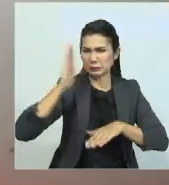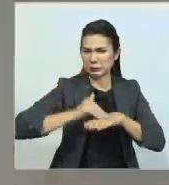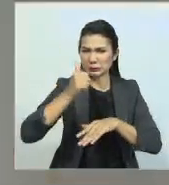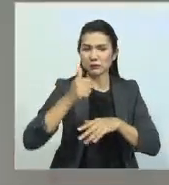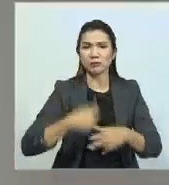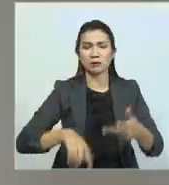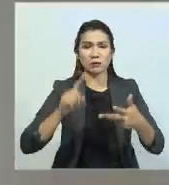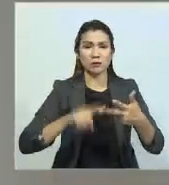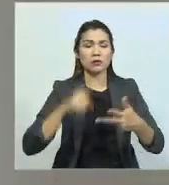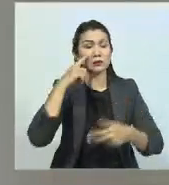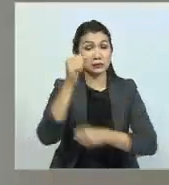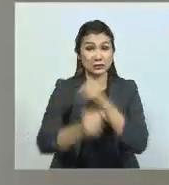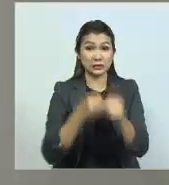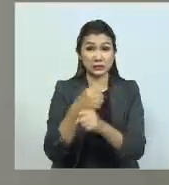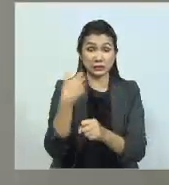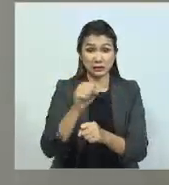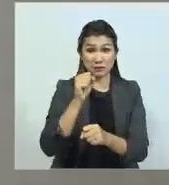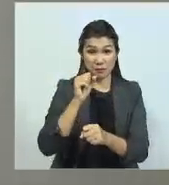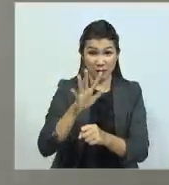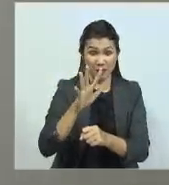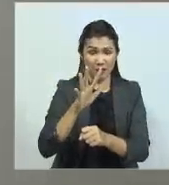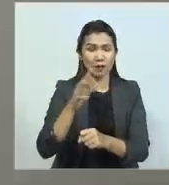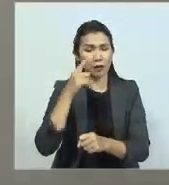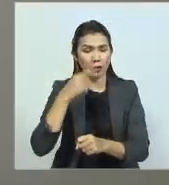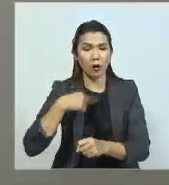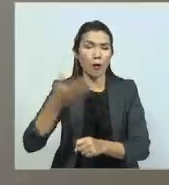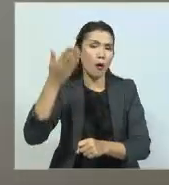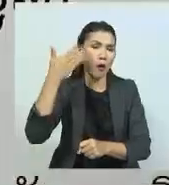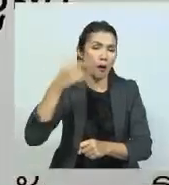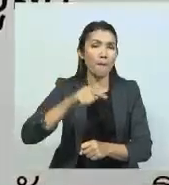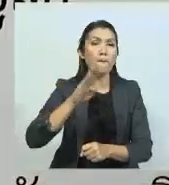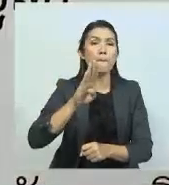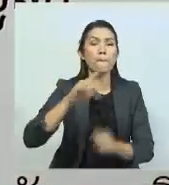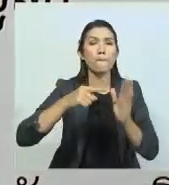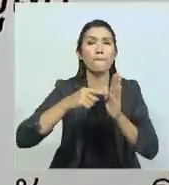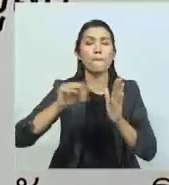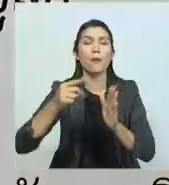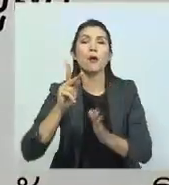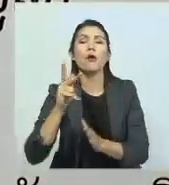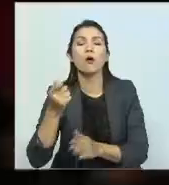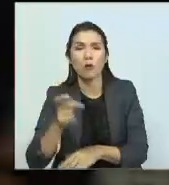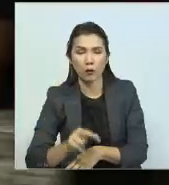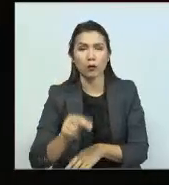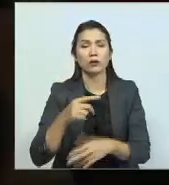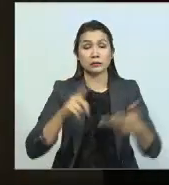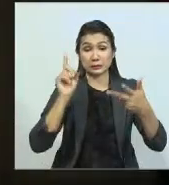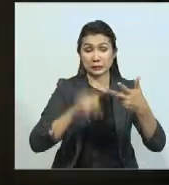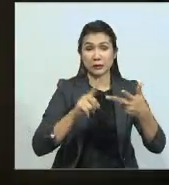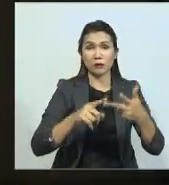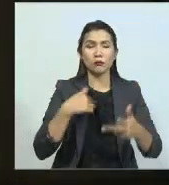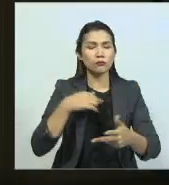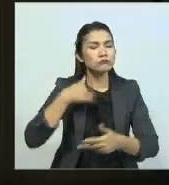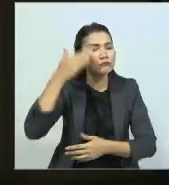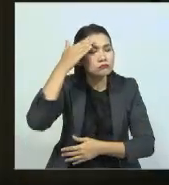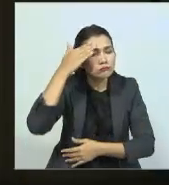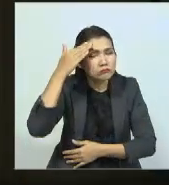าสมุทร15ปีแห่งราชนาธิราชธานีที่บางกอก3กรุงธนบุรีรำลึกน้อมสำนึกในพระ